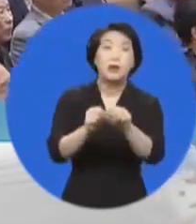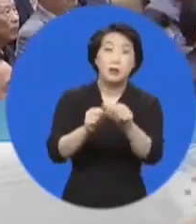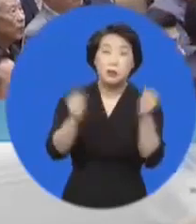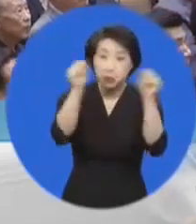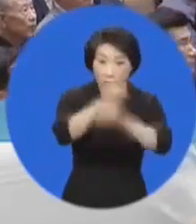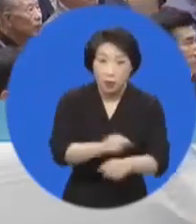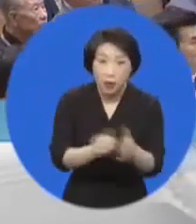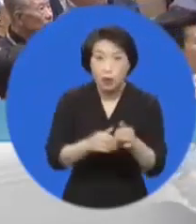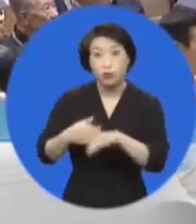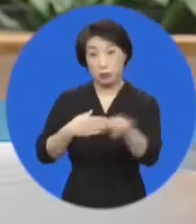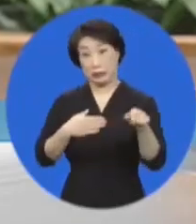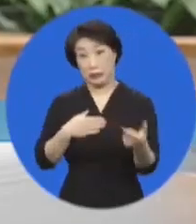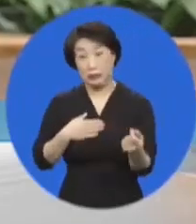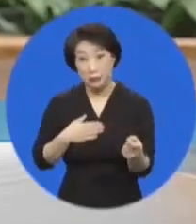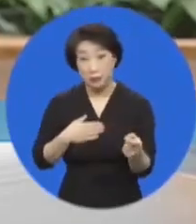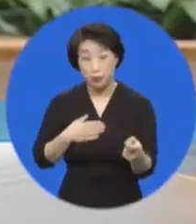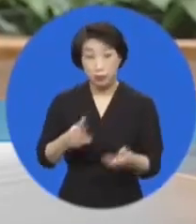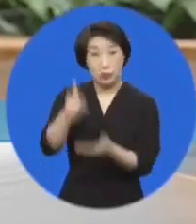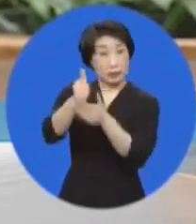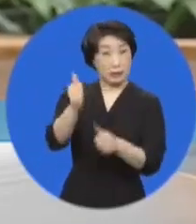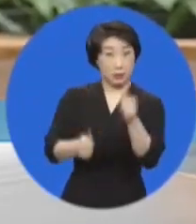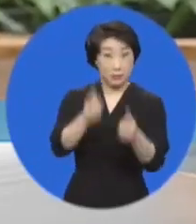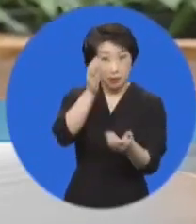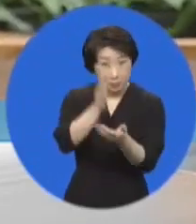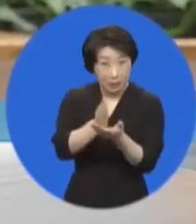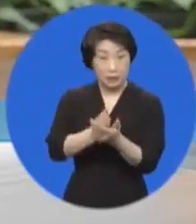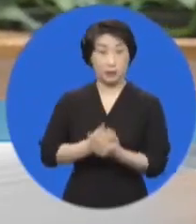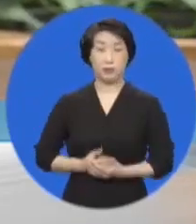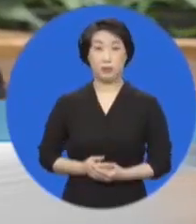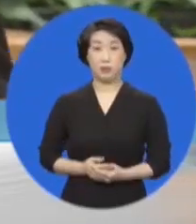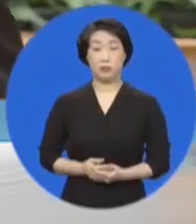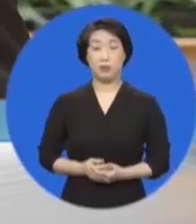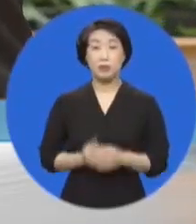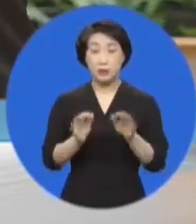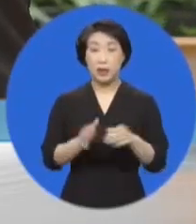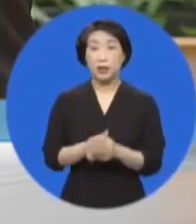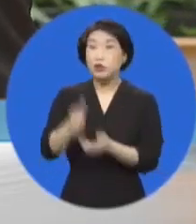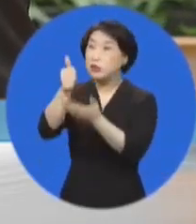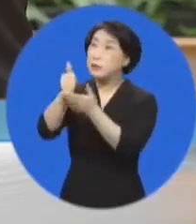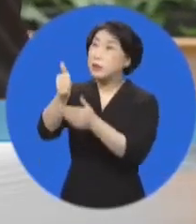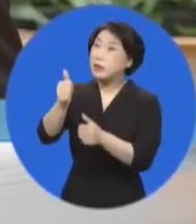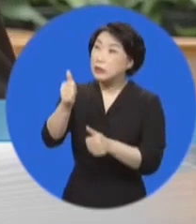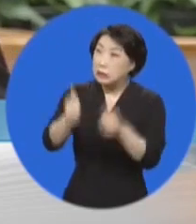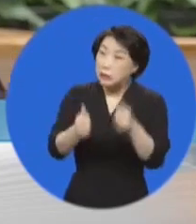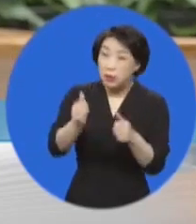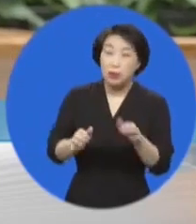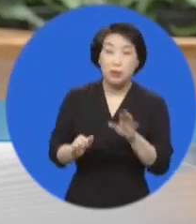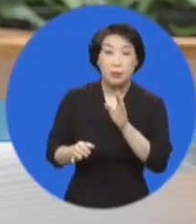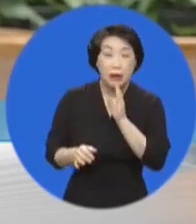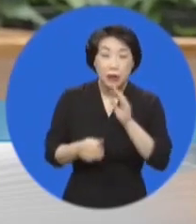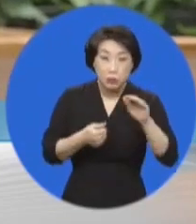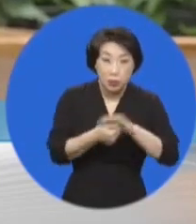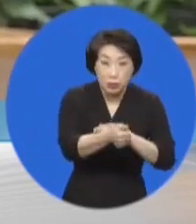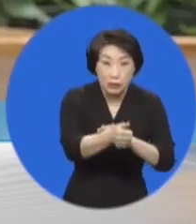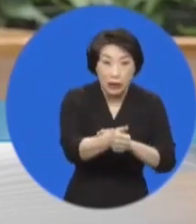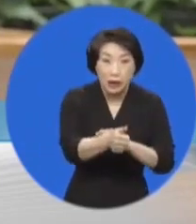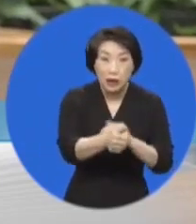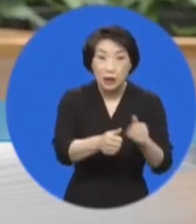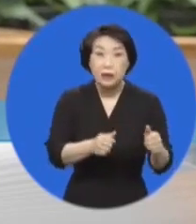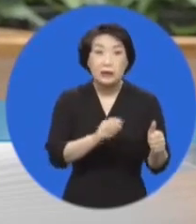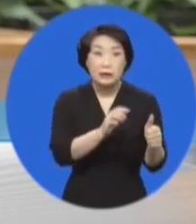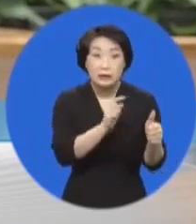말자. 주를 시험하다가 불독사 뱀이 나와서 사람을